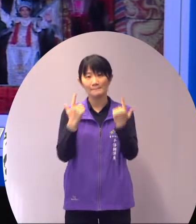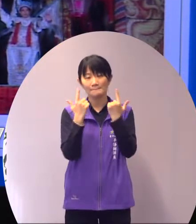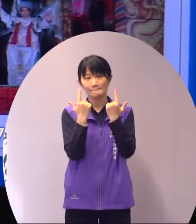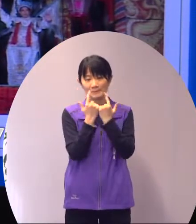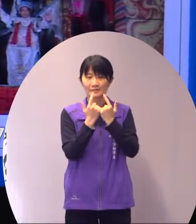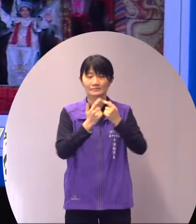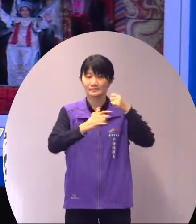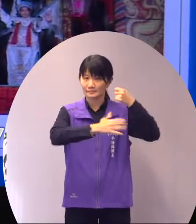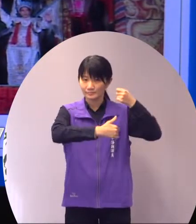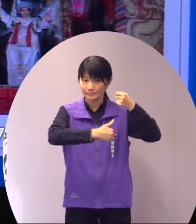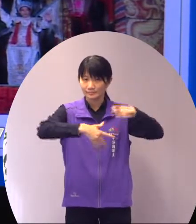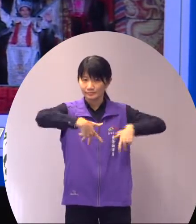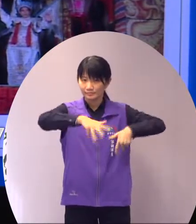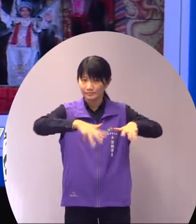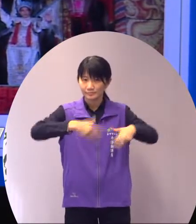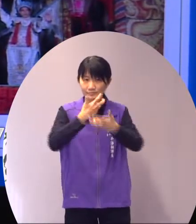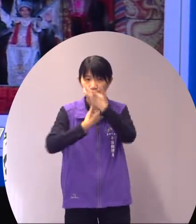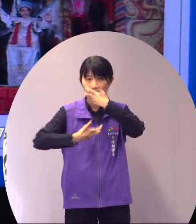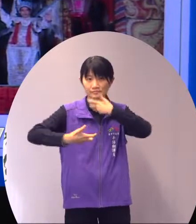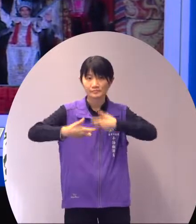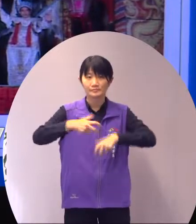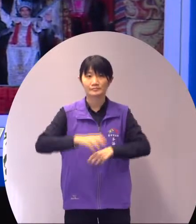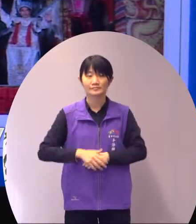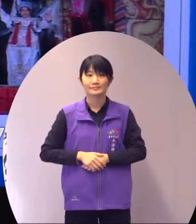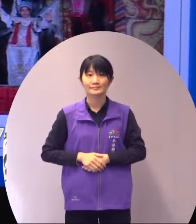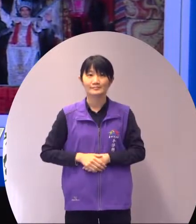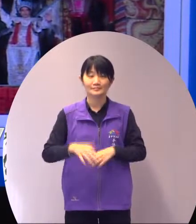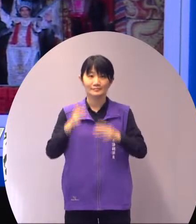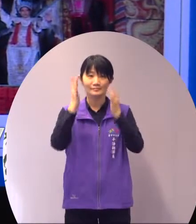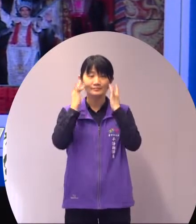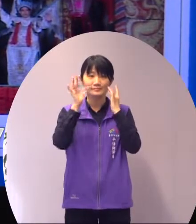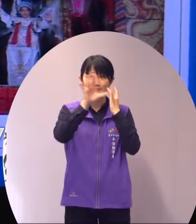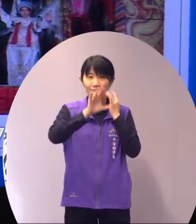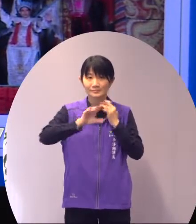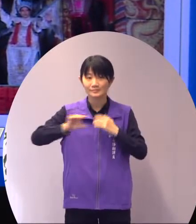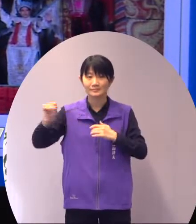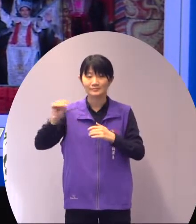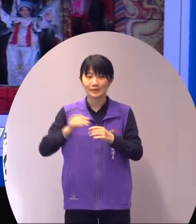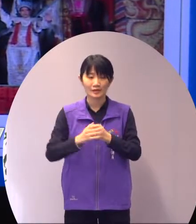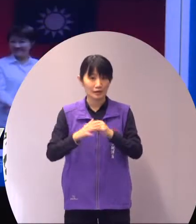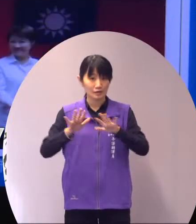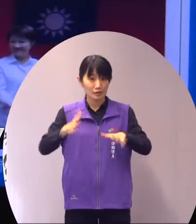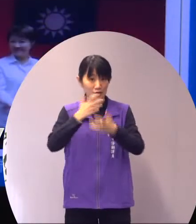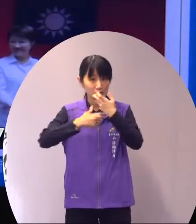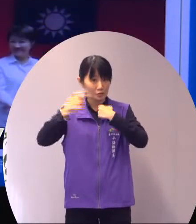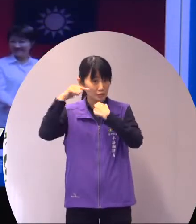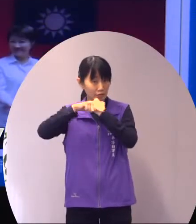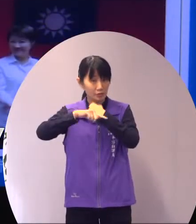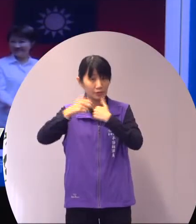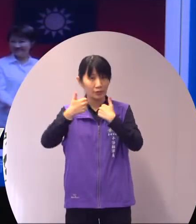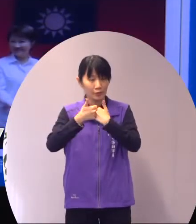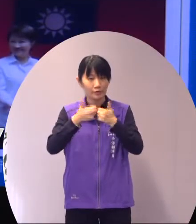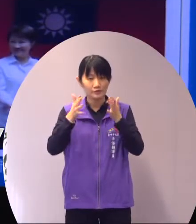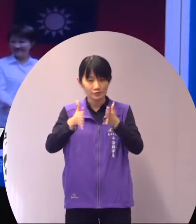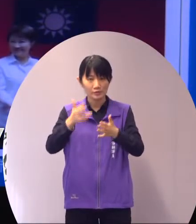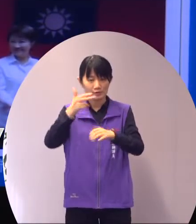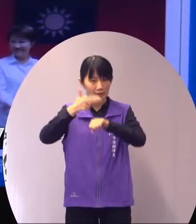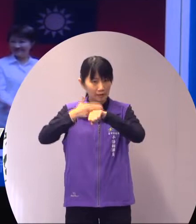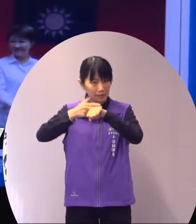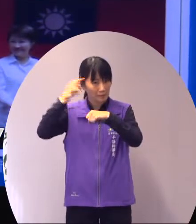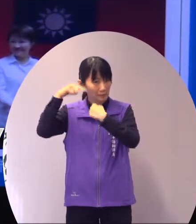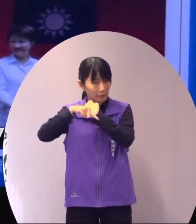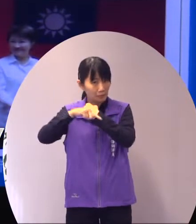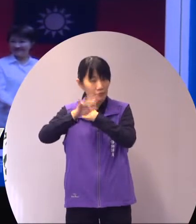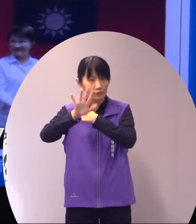曲，那目前的保存者有台中市南屯区景乐轩戏剧研究会。那还有